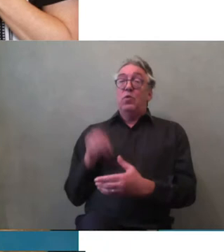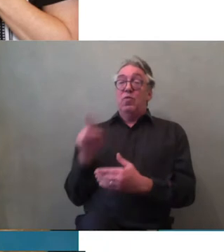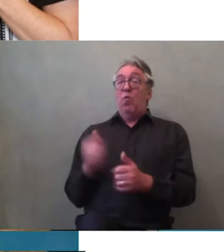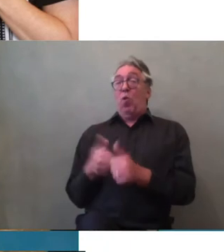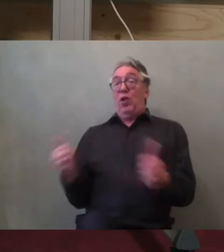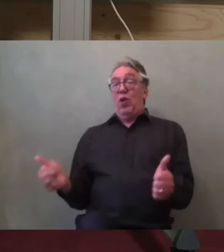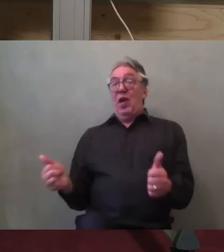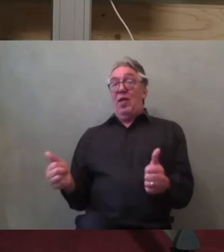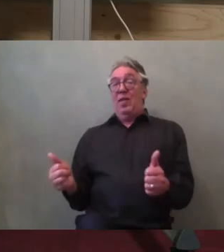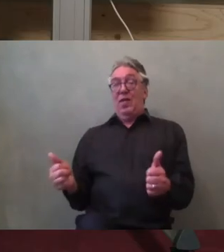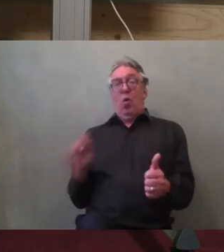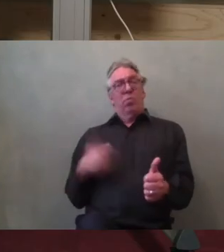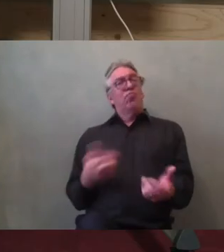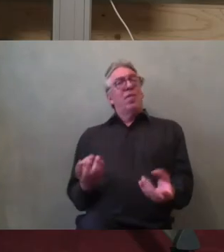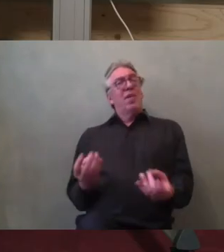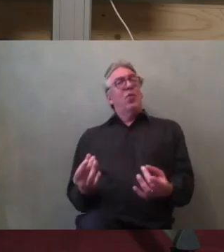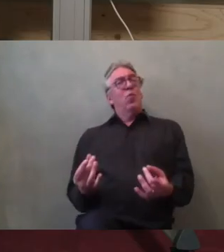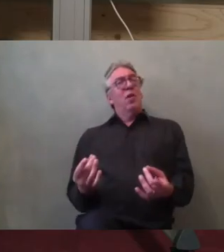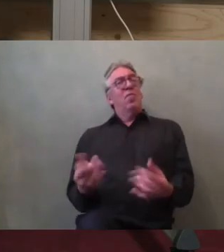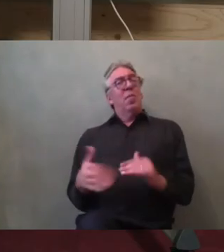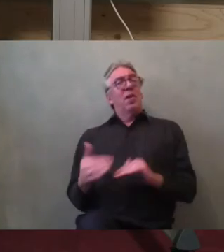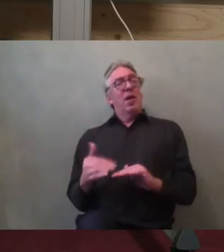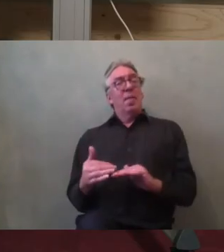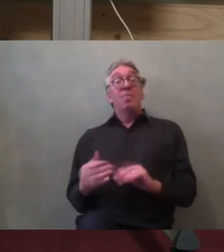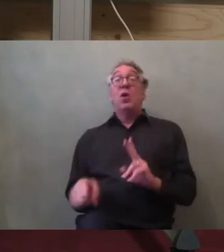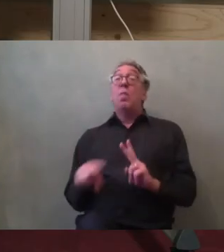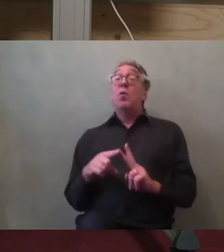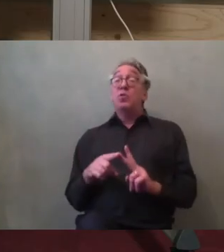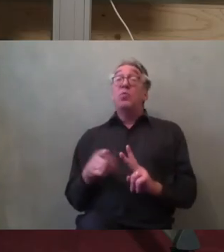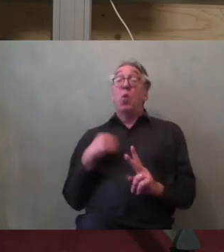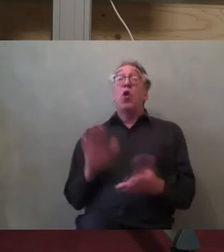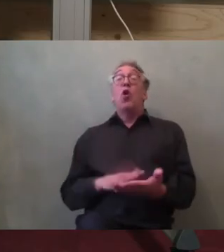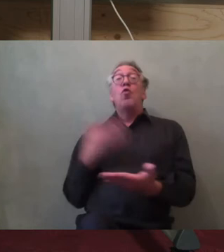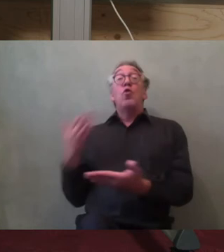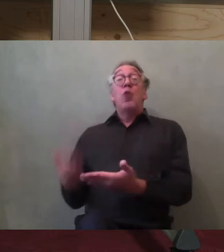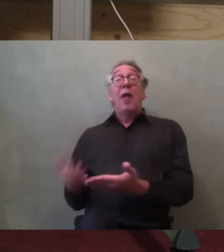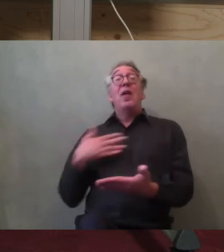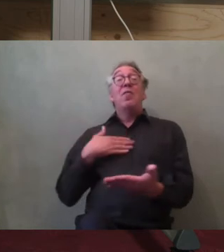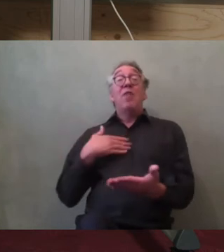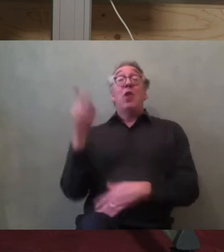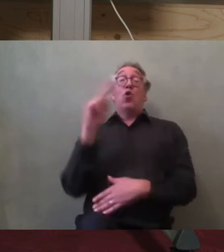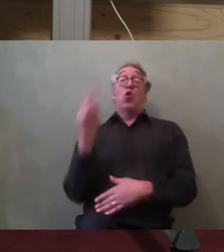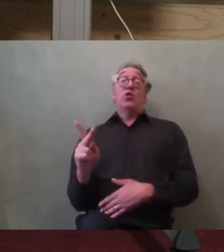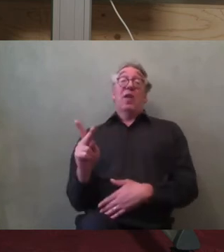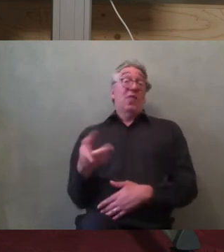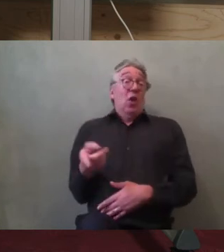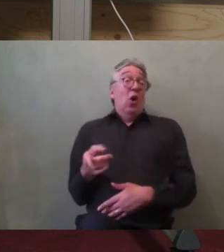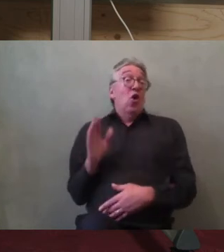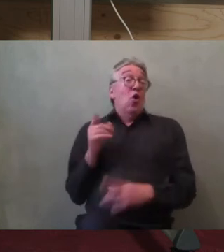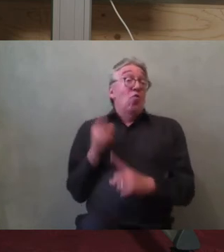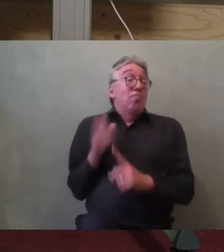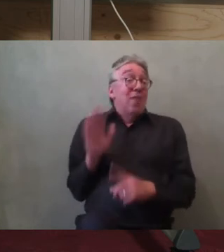manier. En dat er daarnaast ook vertalingen zijn van het kunstwerk. Want het blijft een tentoonstellingsruimte. Dus het,